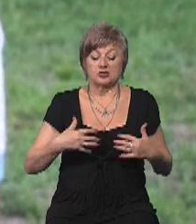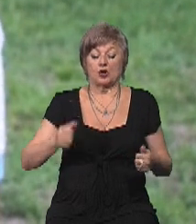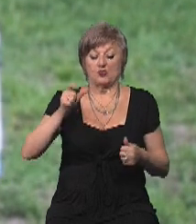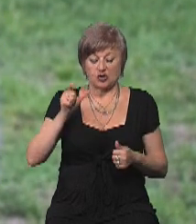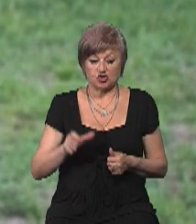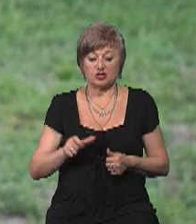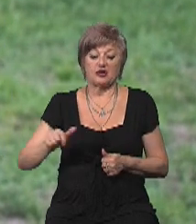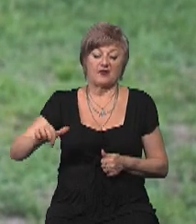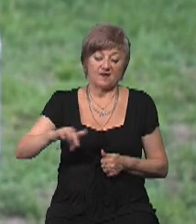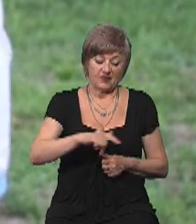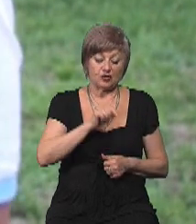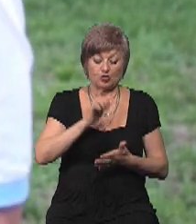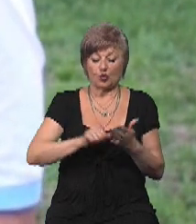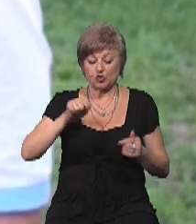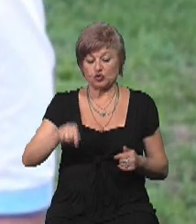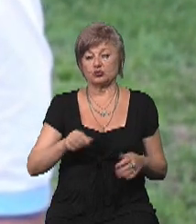вийти хворою.